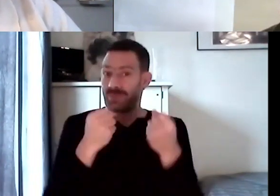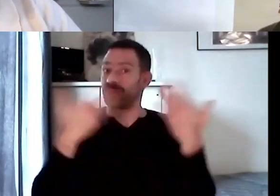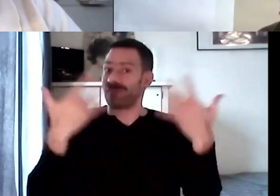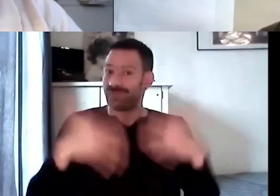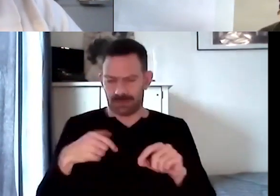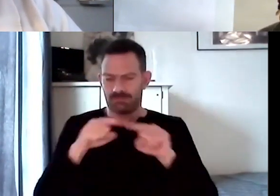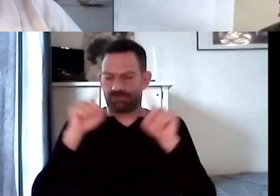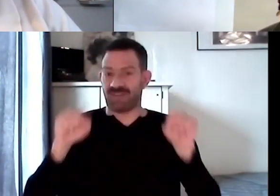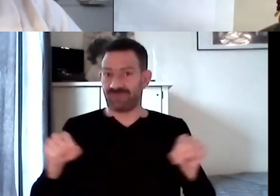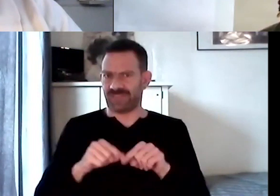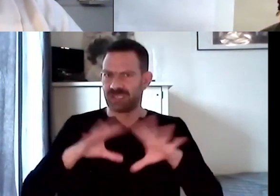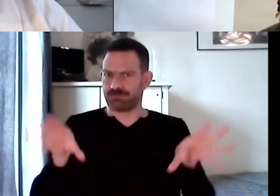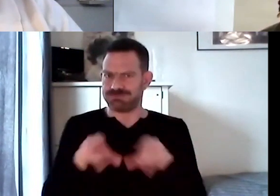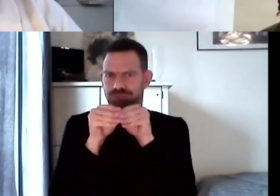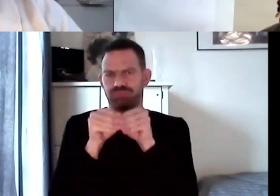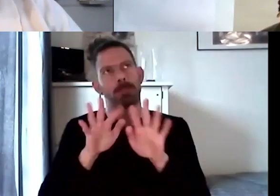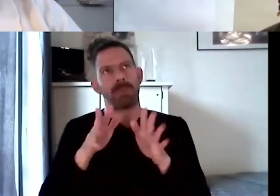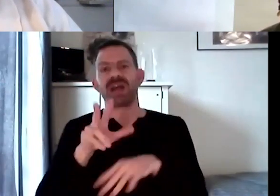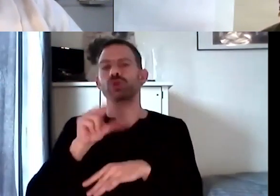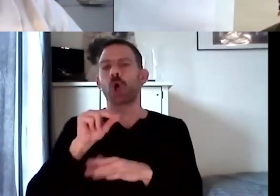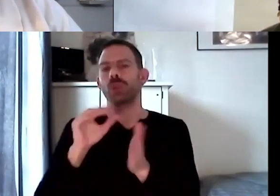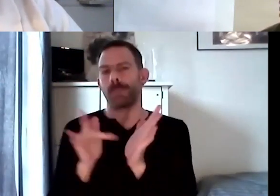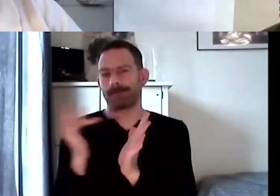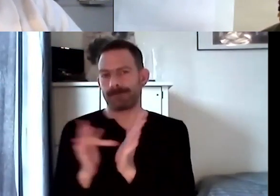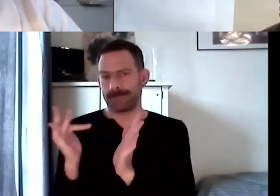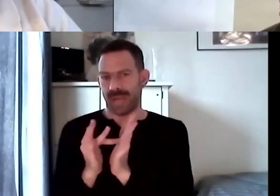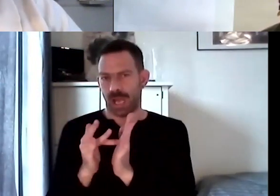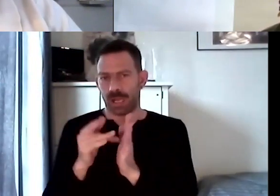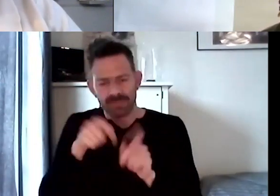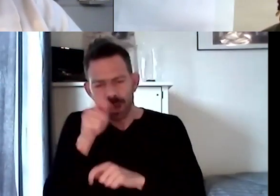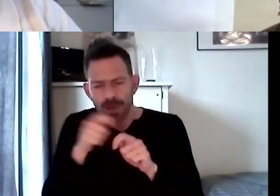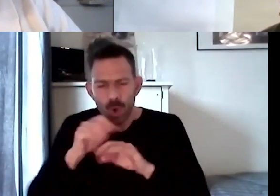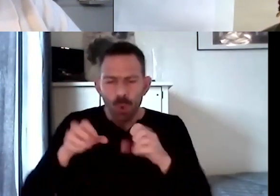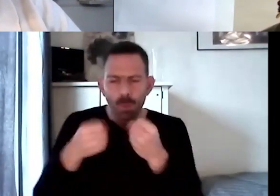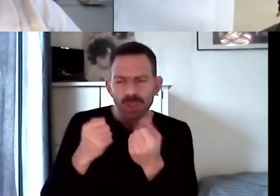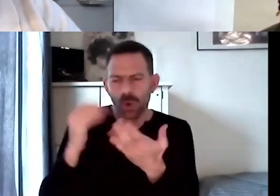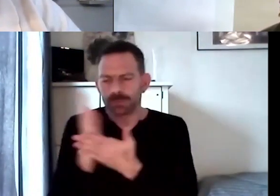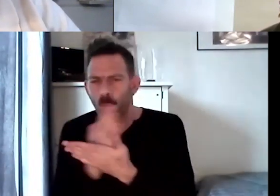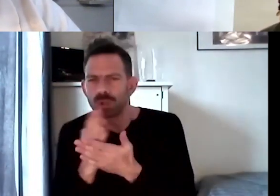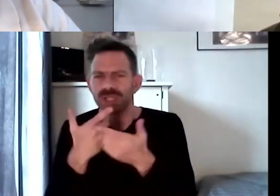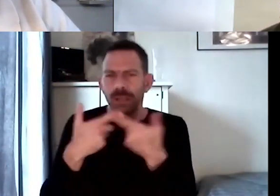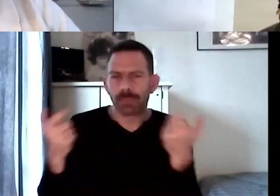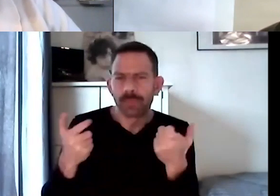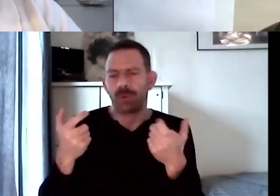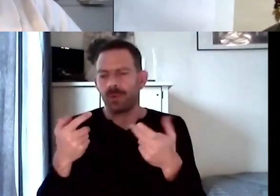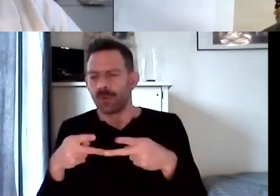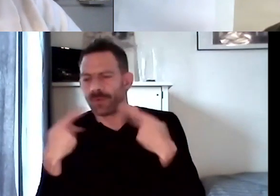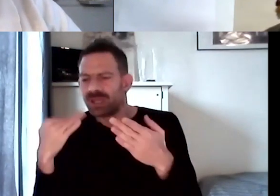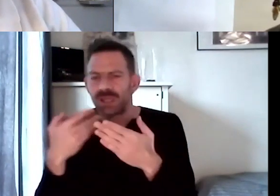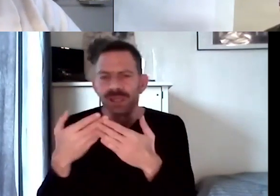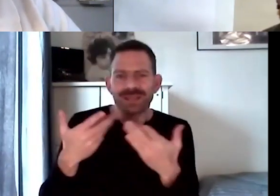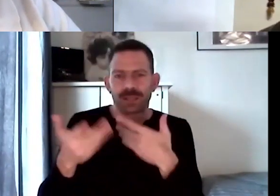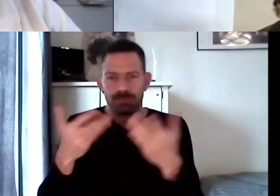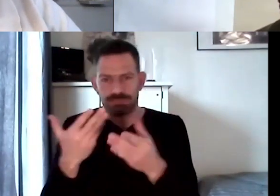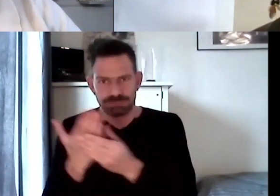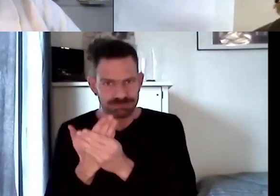synthèse d'une trentaine de pages sur laquelle on a évalué toutes les compétences, le projet, la viabilité, etc., les L'outil conditions du